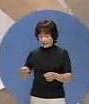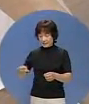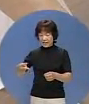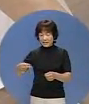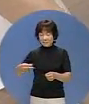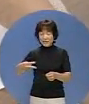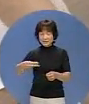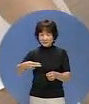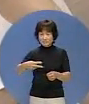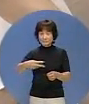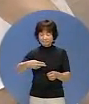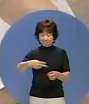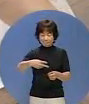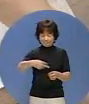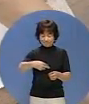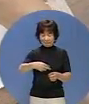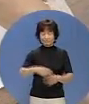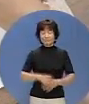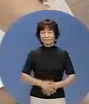取ります。